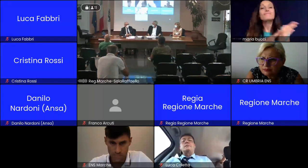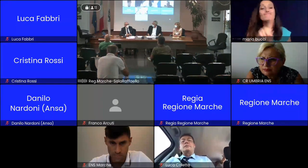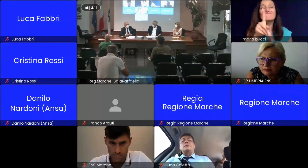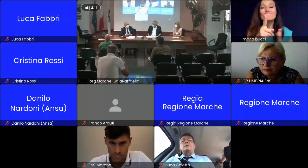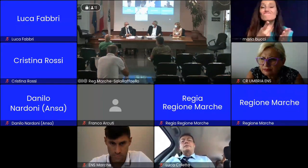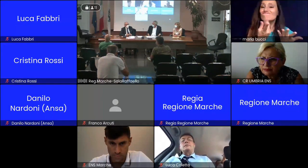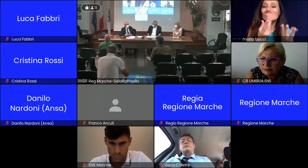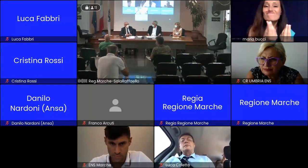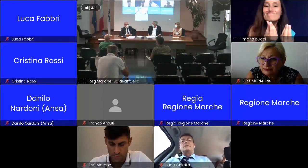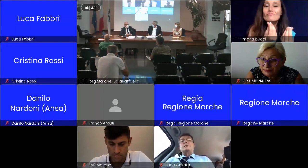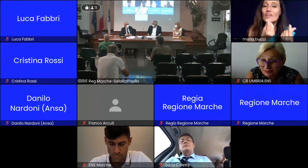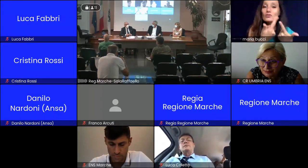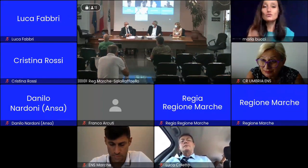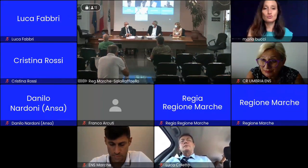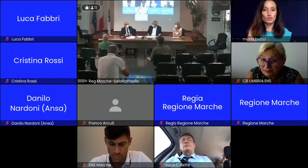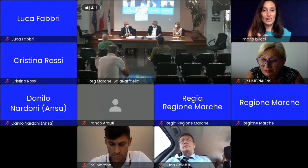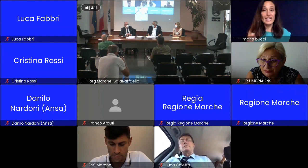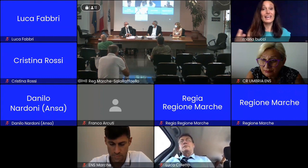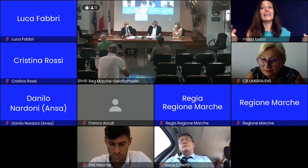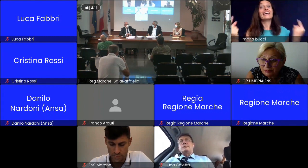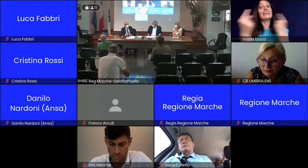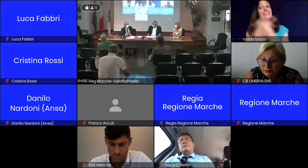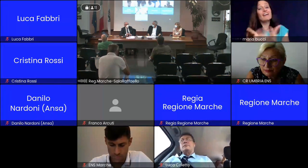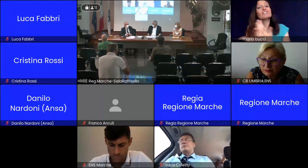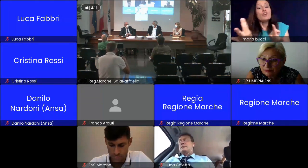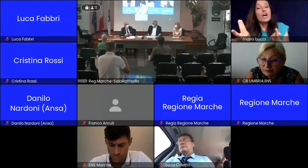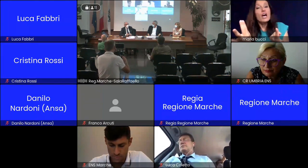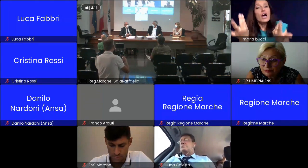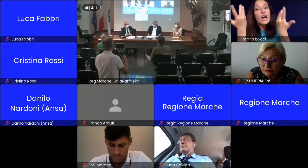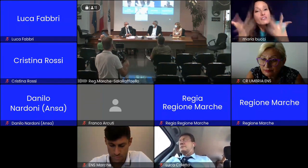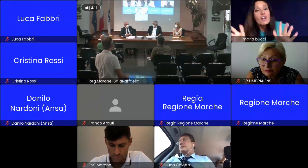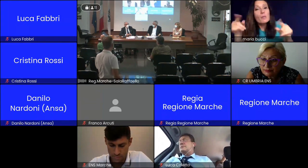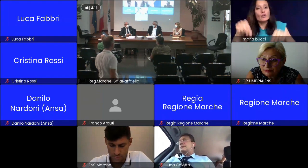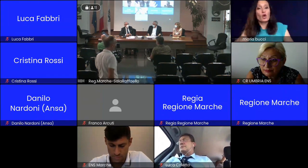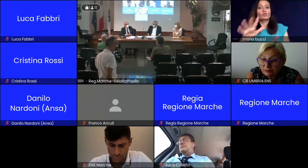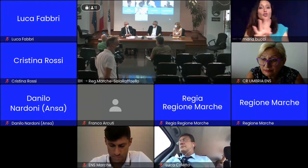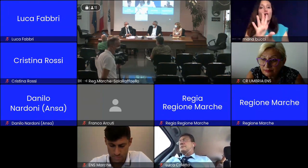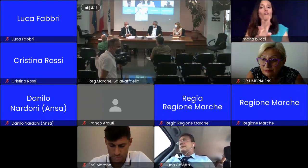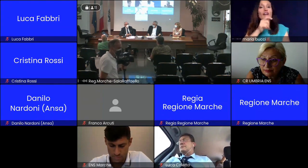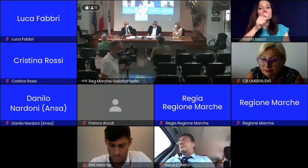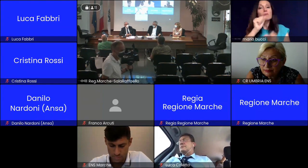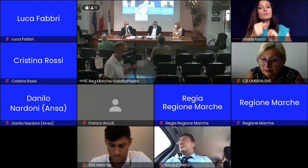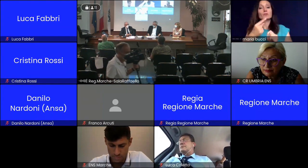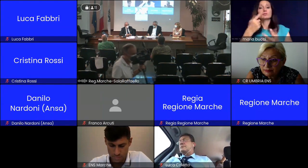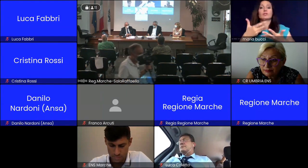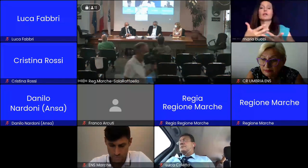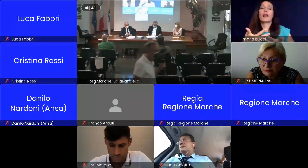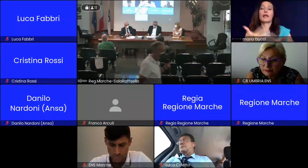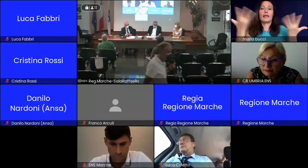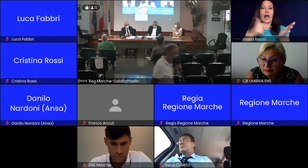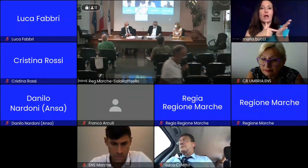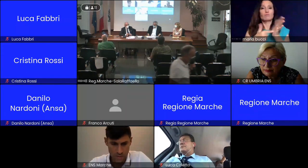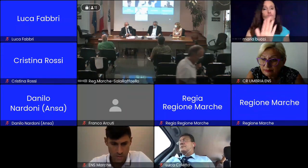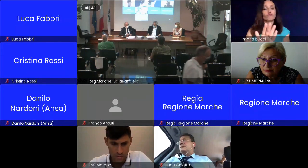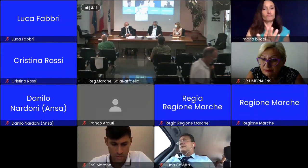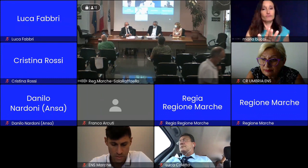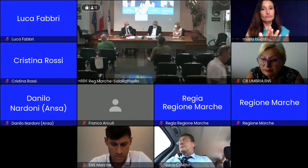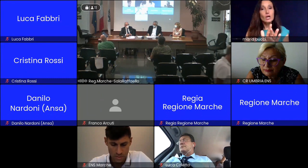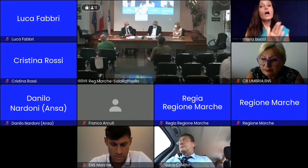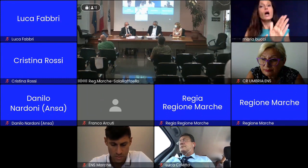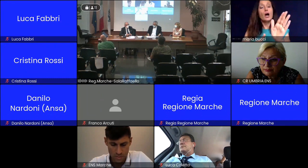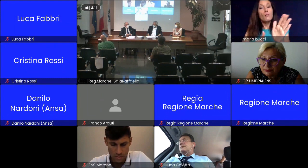il fine di sottolineare il risultato raggiunto. E naturalmente per